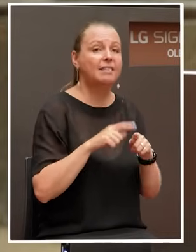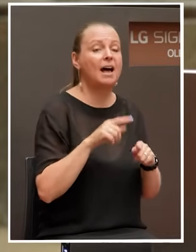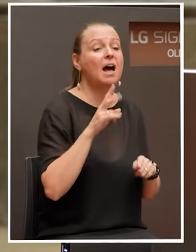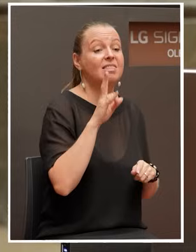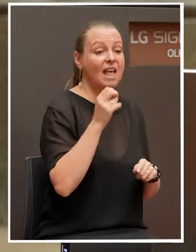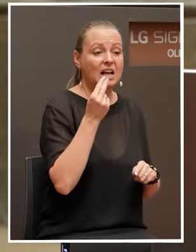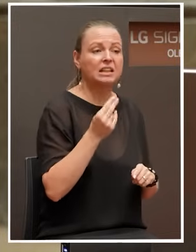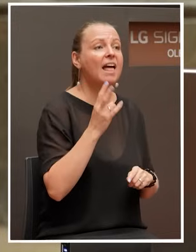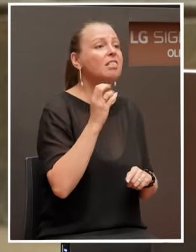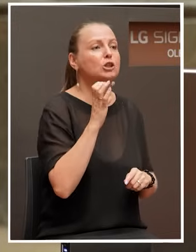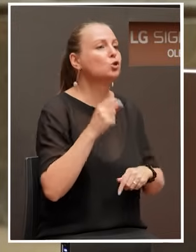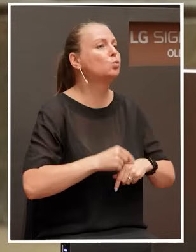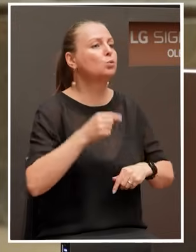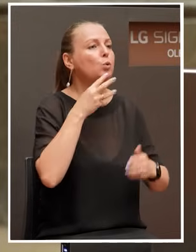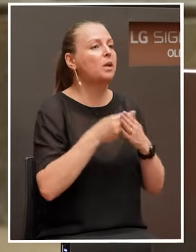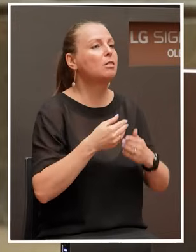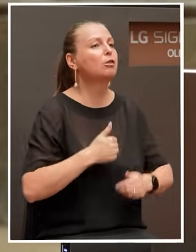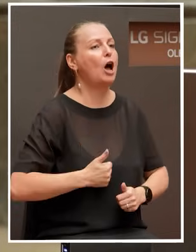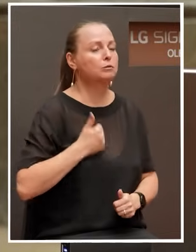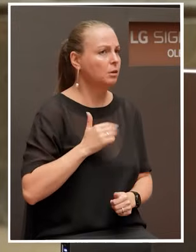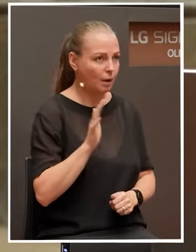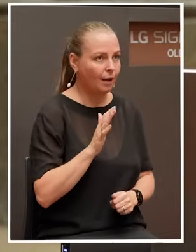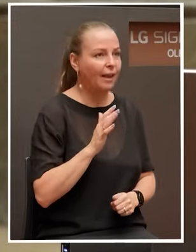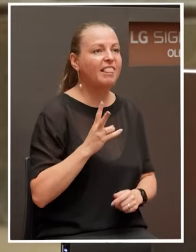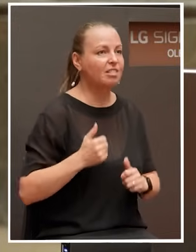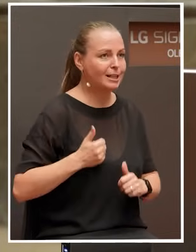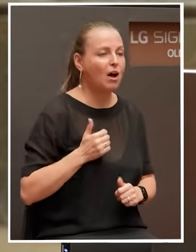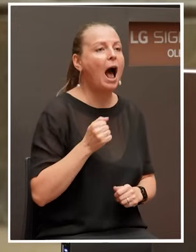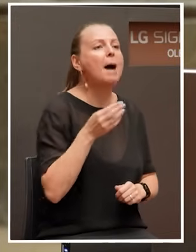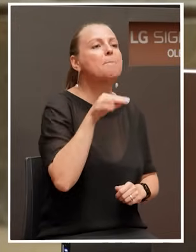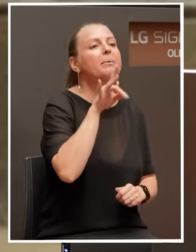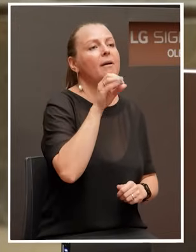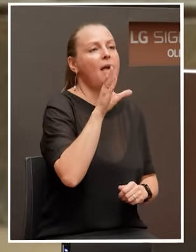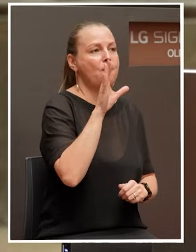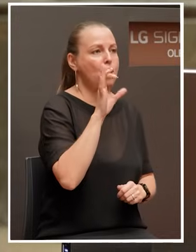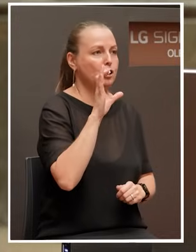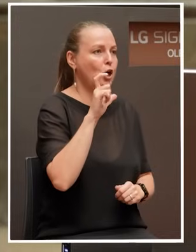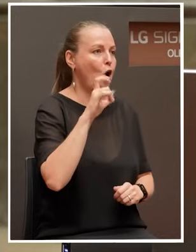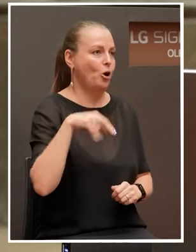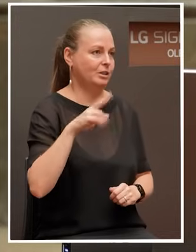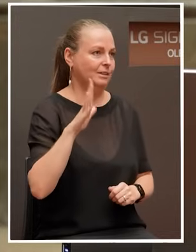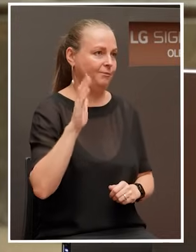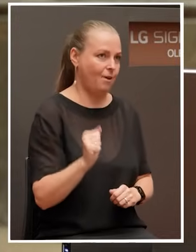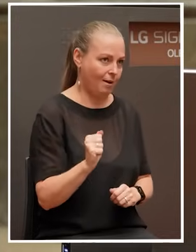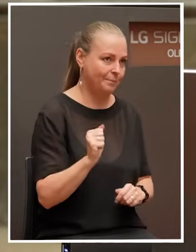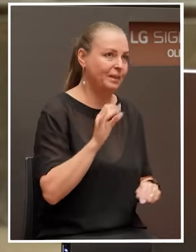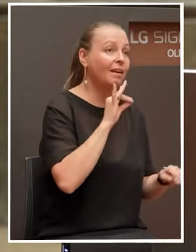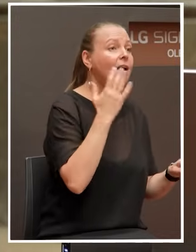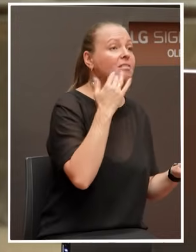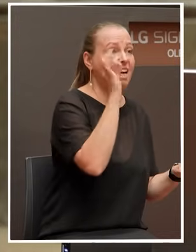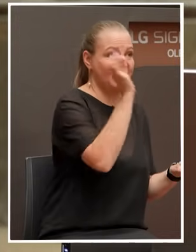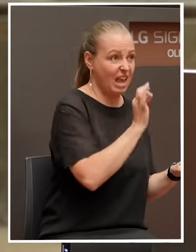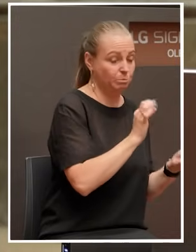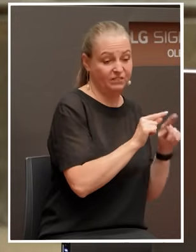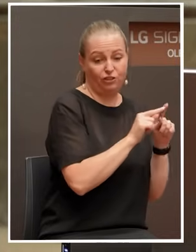собственного достоинства. Нет, это нация с чувством собственного превосходства. И когда немцы в течение